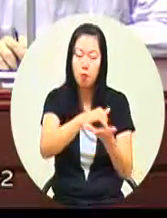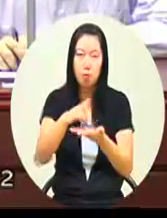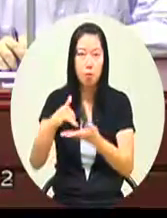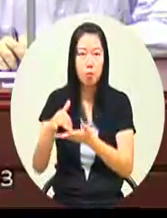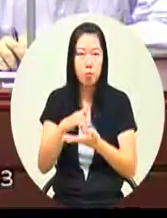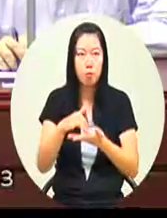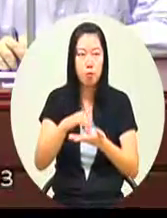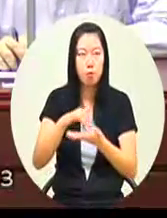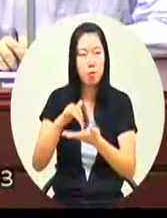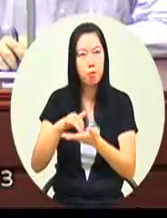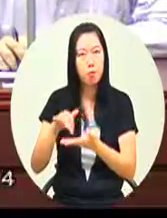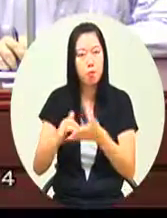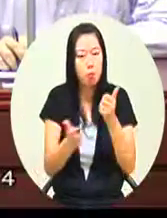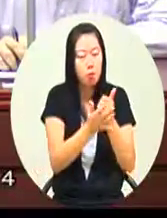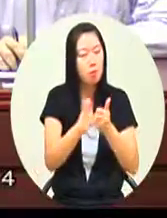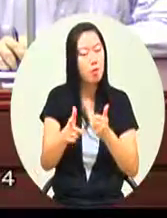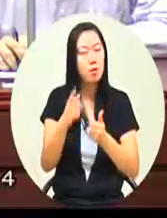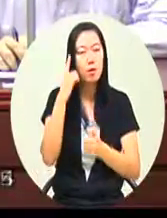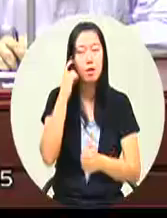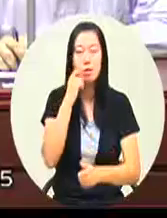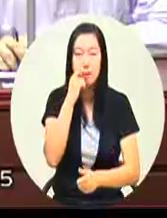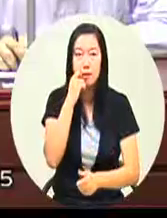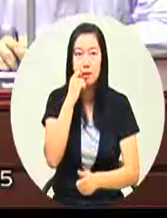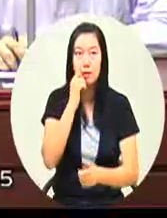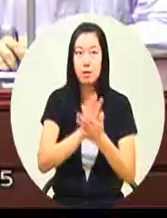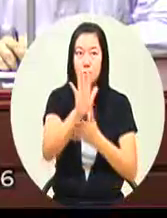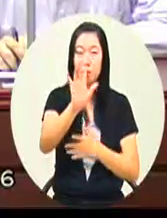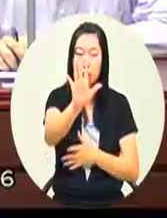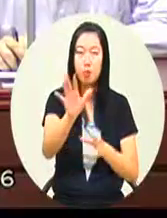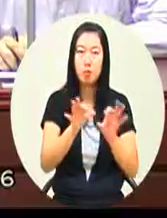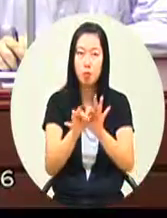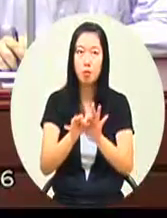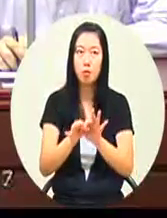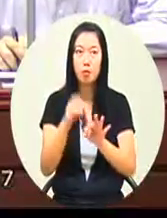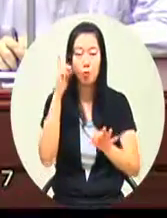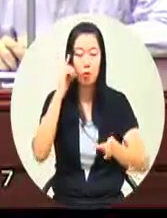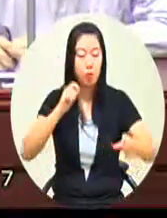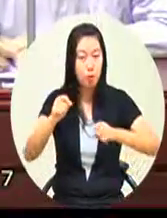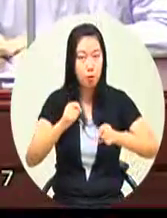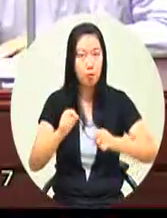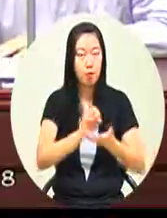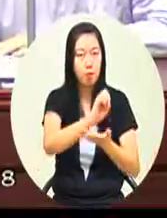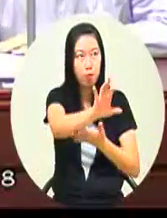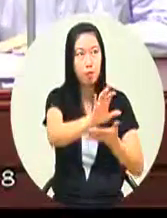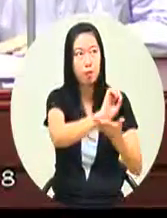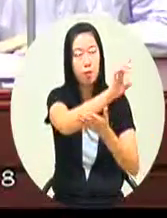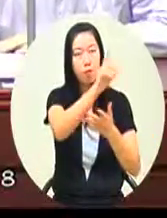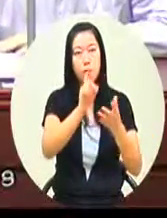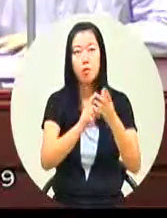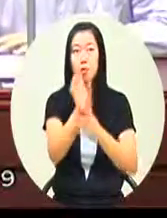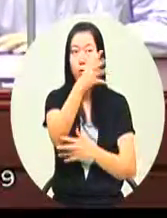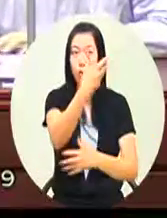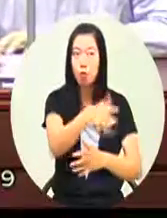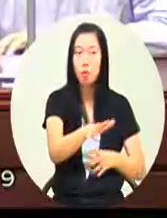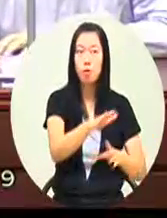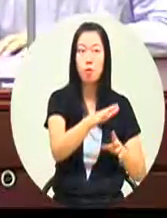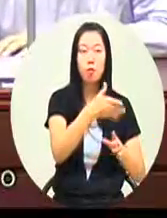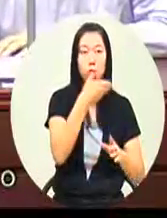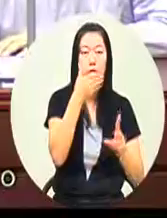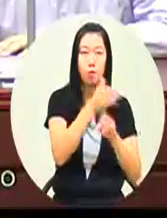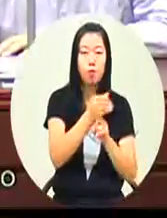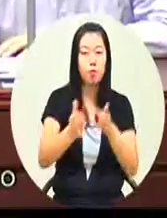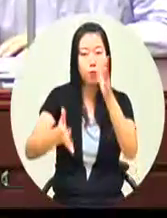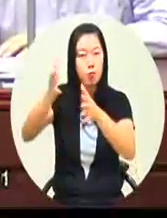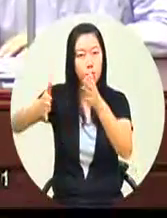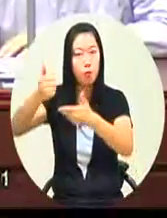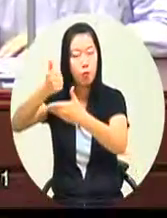那我会请同仁再整理一下，把我们一些相关的规划报告过去有提报给这个水利署还有一些营建署的经